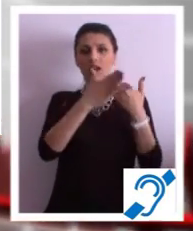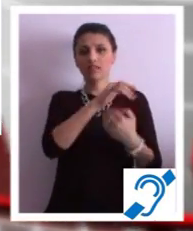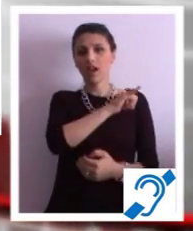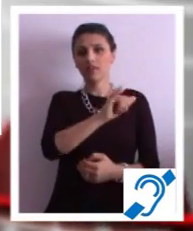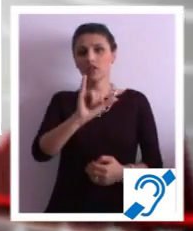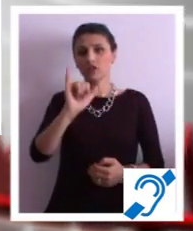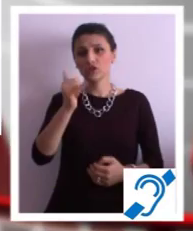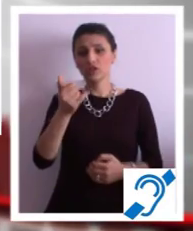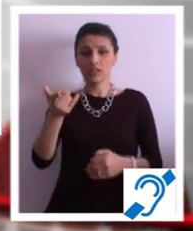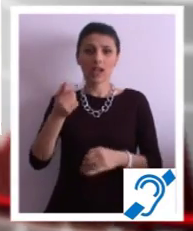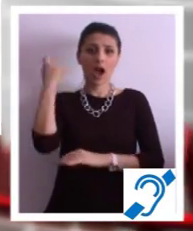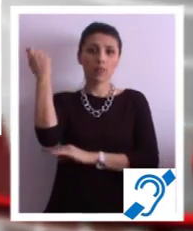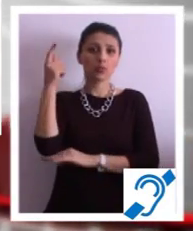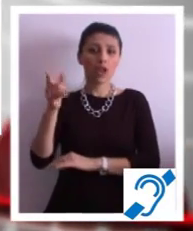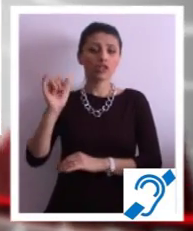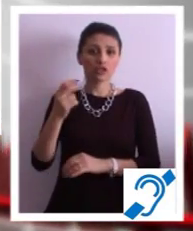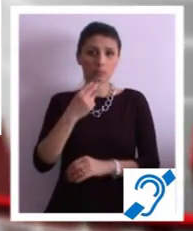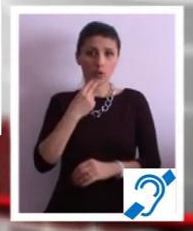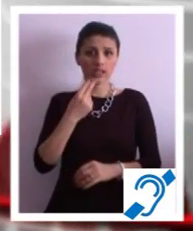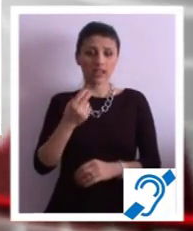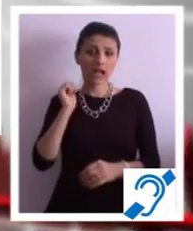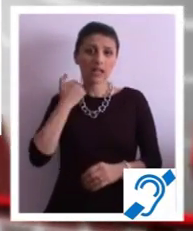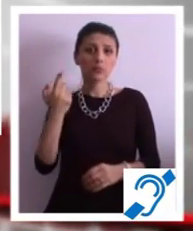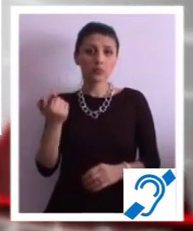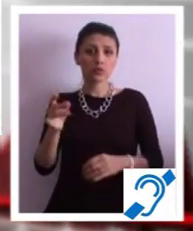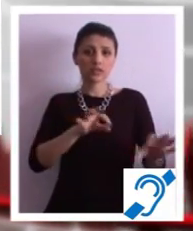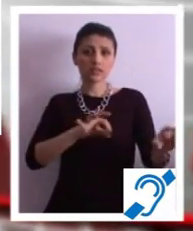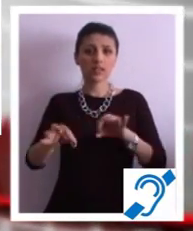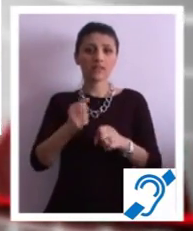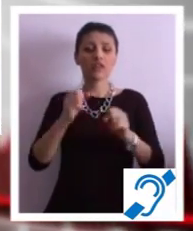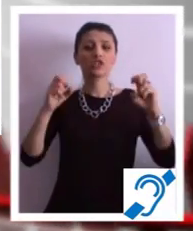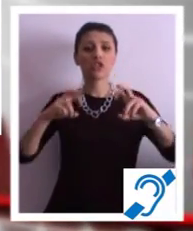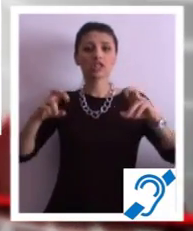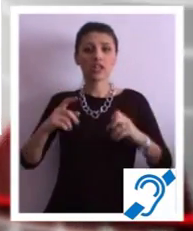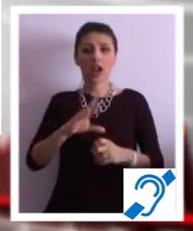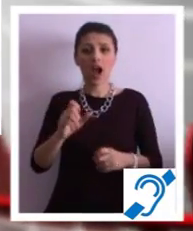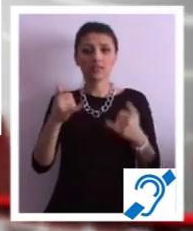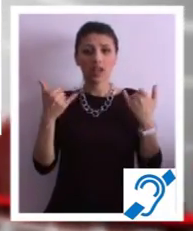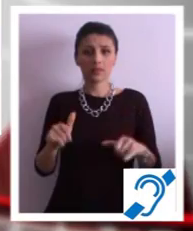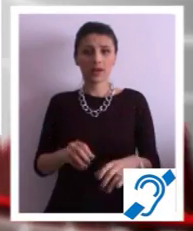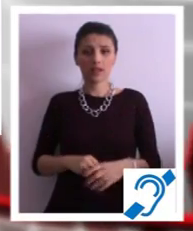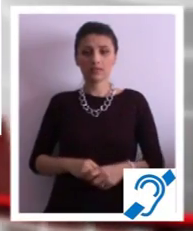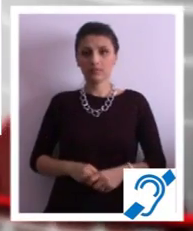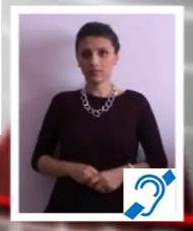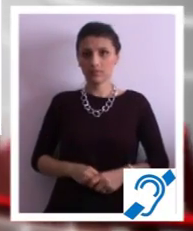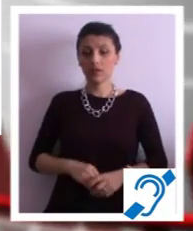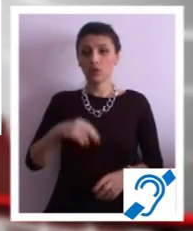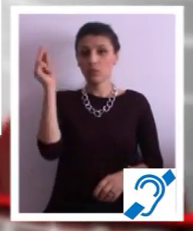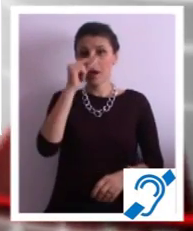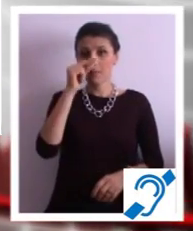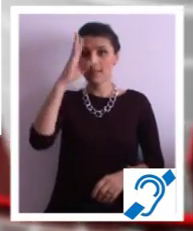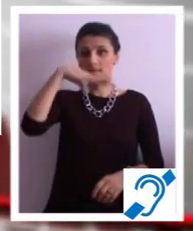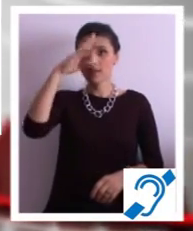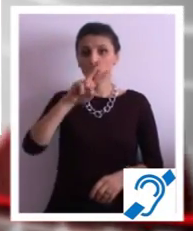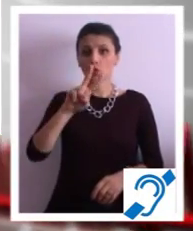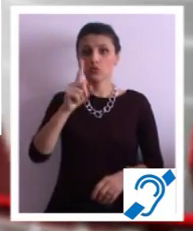s-au deplasat cadrele biroului rutier, Poliția Câmpul Lung, care au demarat cercetările în acest caz. Amiaza zilei de